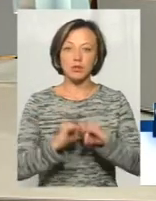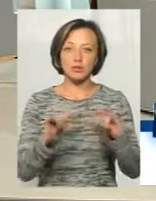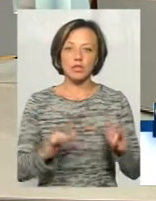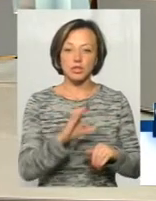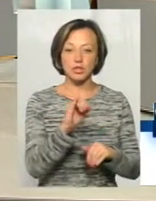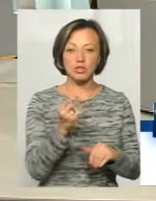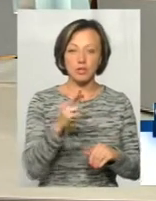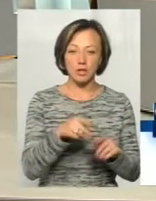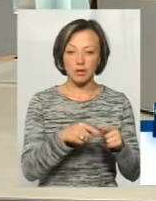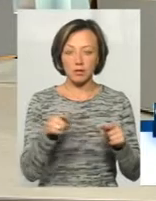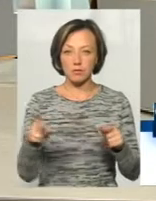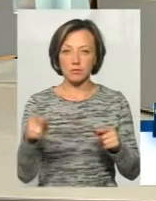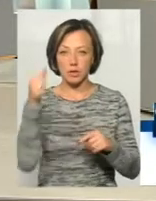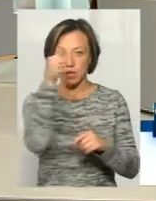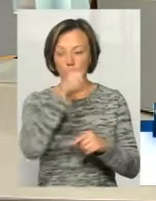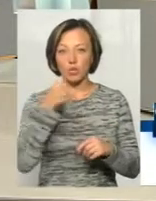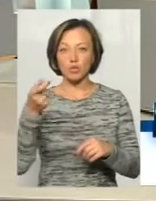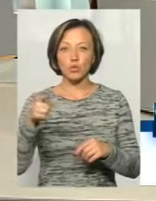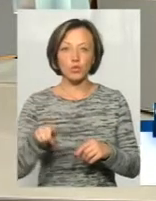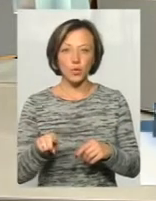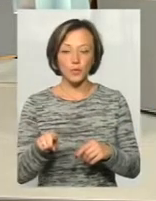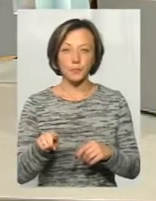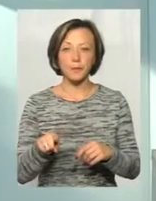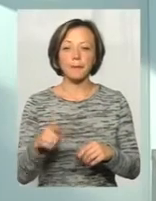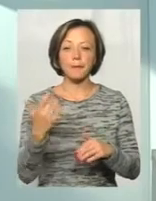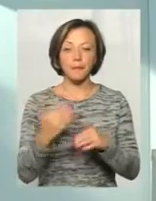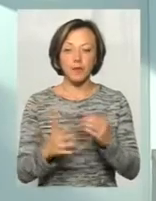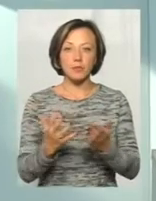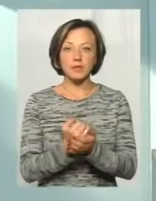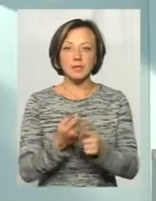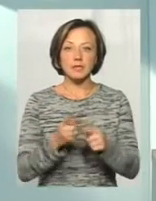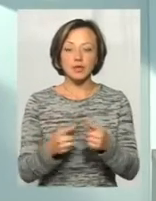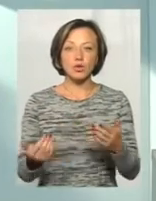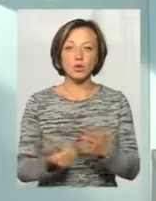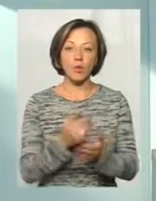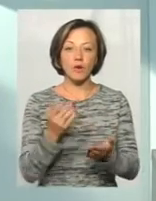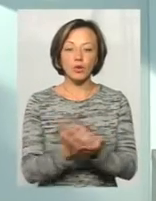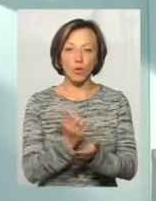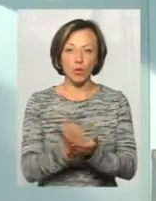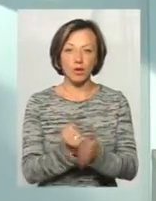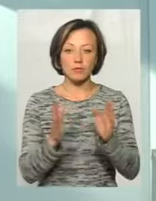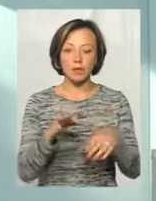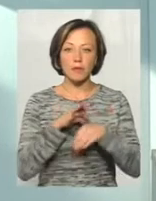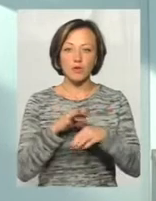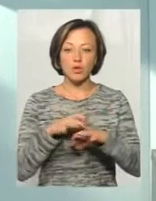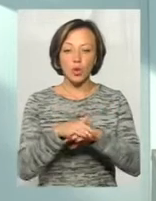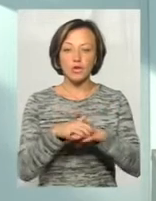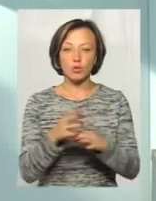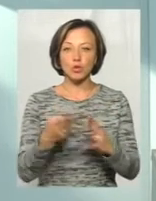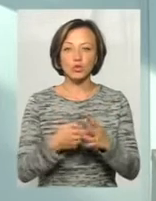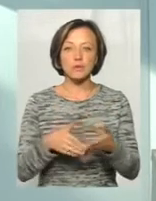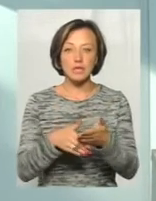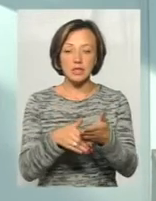січня поточного року, от тому, вже виходячи із цих нових доходів, будуть проводитися розрахунки